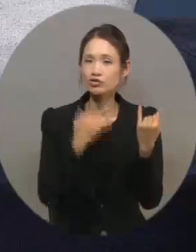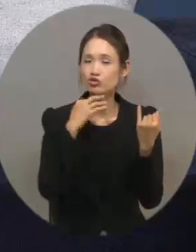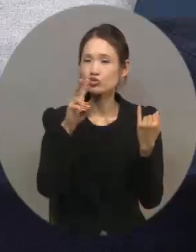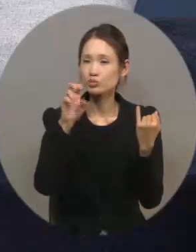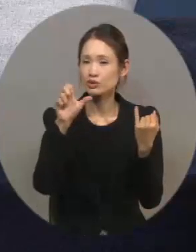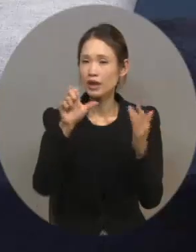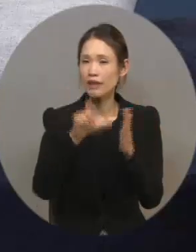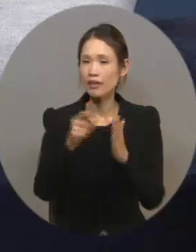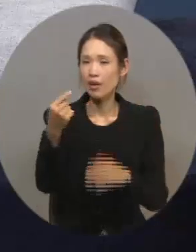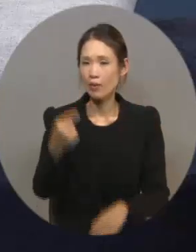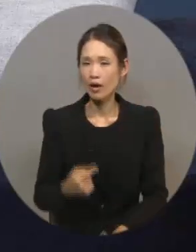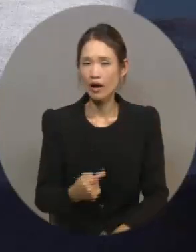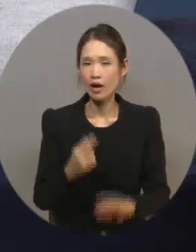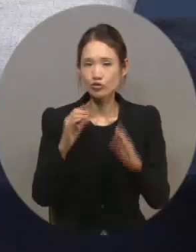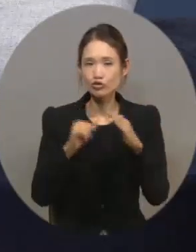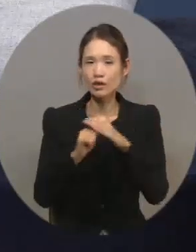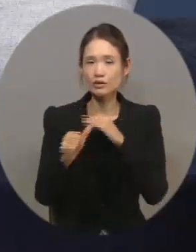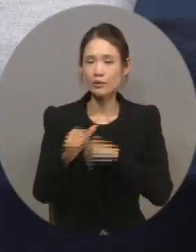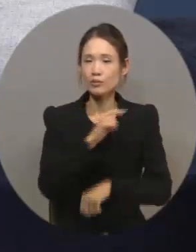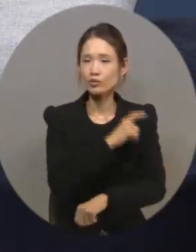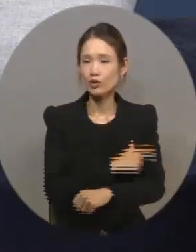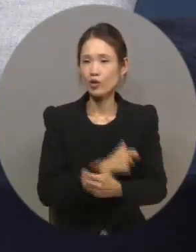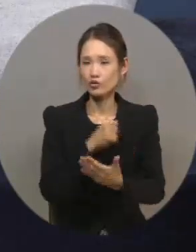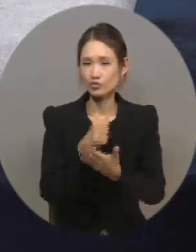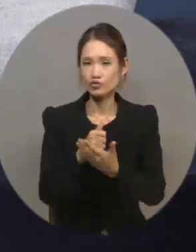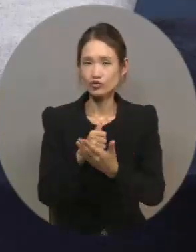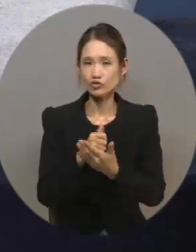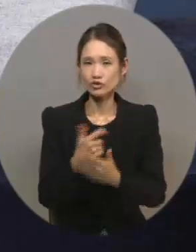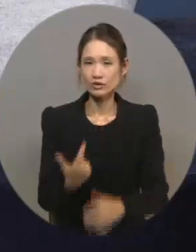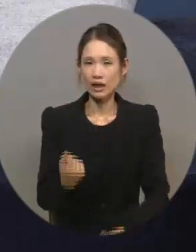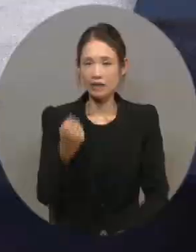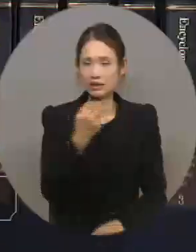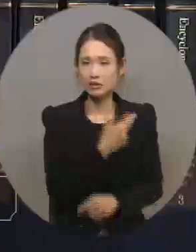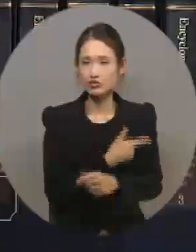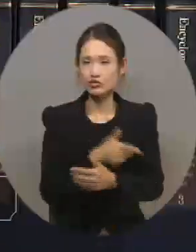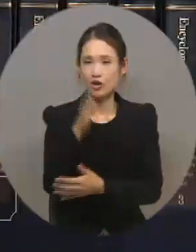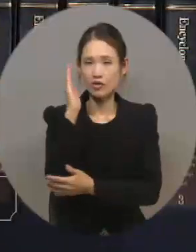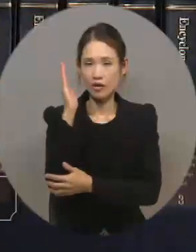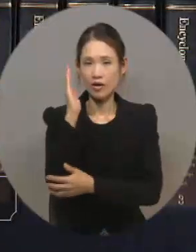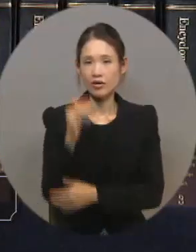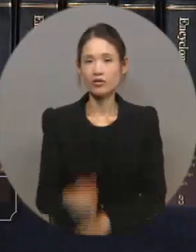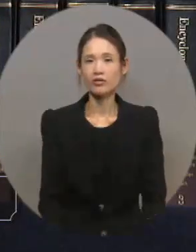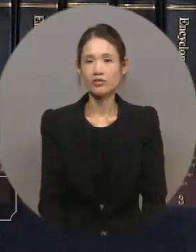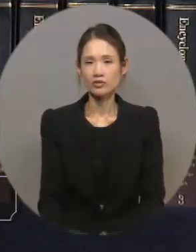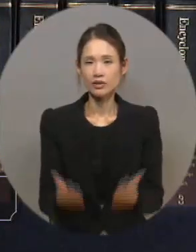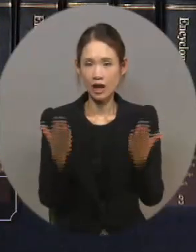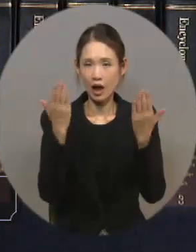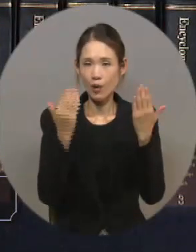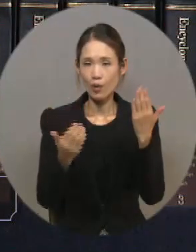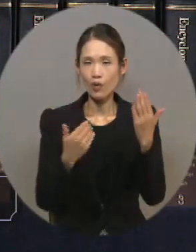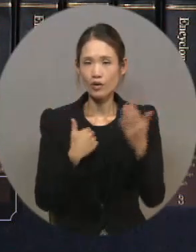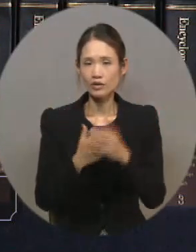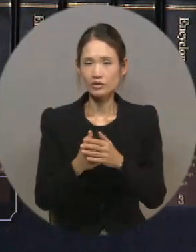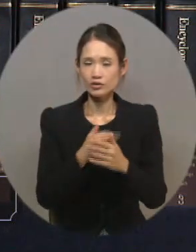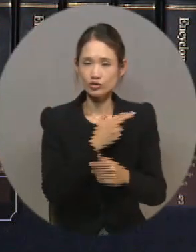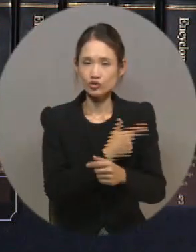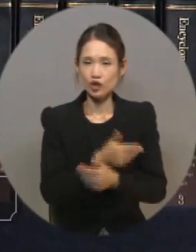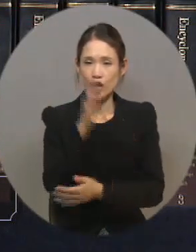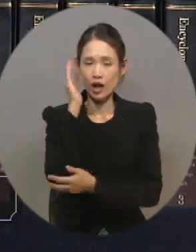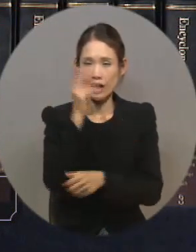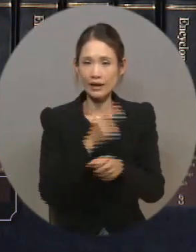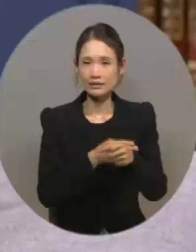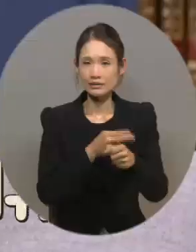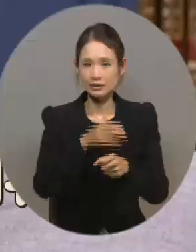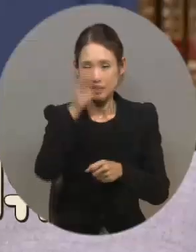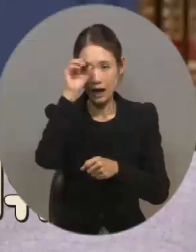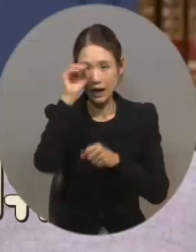25살 때 왔고 국가대표 선수까지 했잖아요. 당장 수영 강사만 해도 그러니까 저는 학교 가기 전까지 수영 강사로 일을 했고